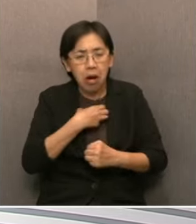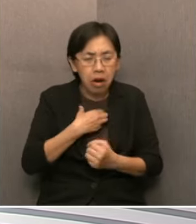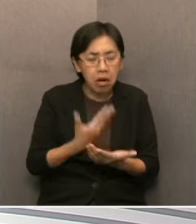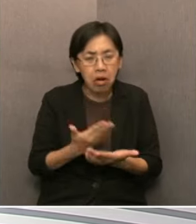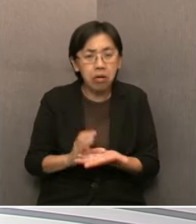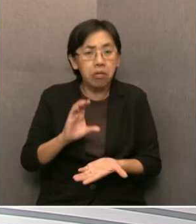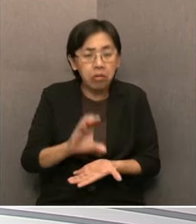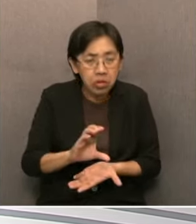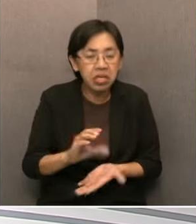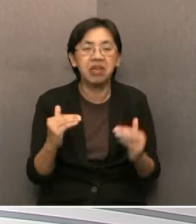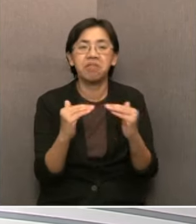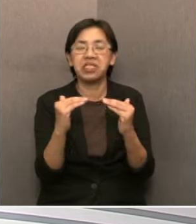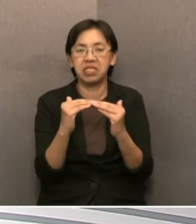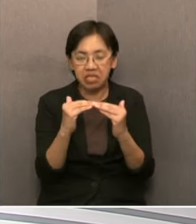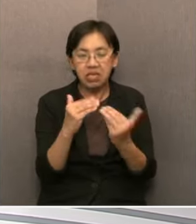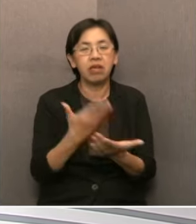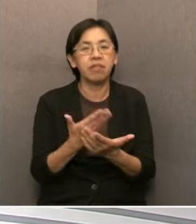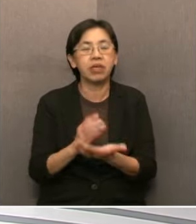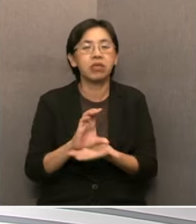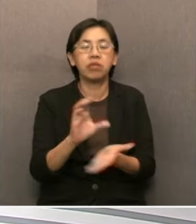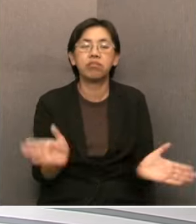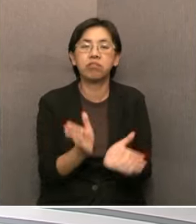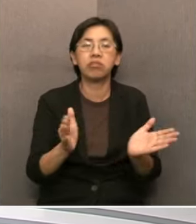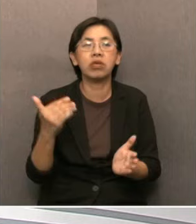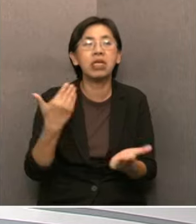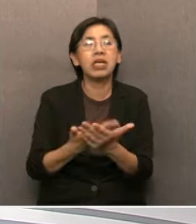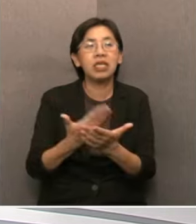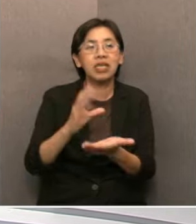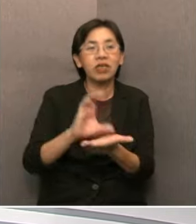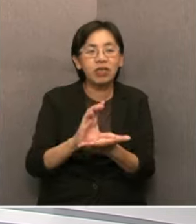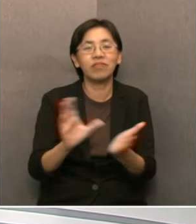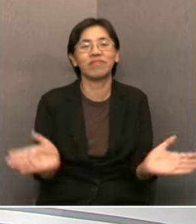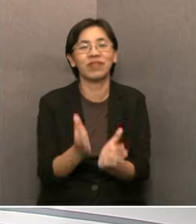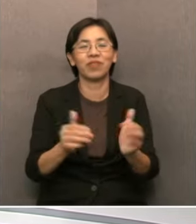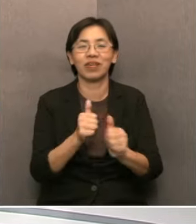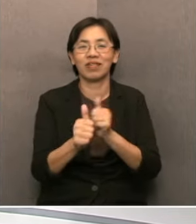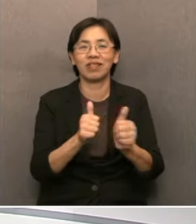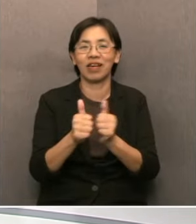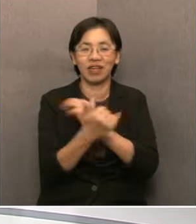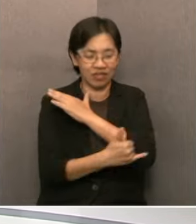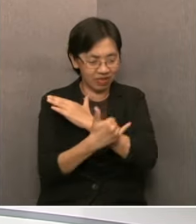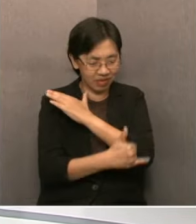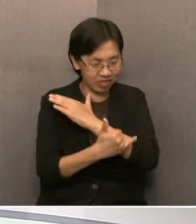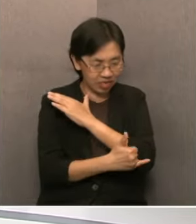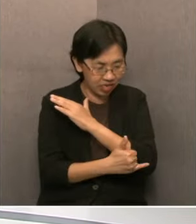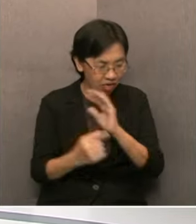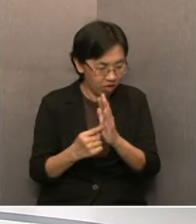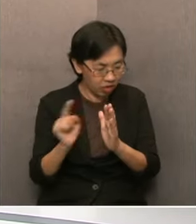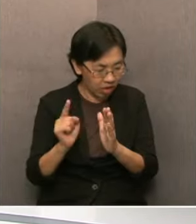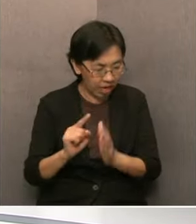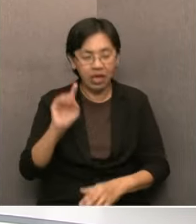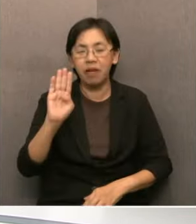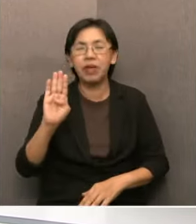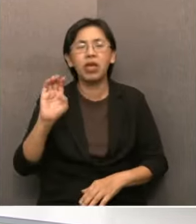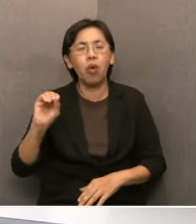จะขอรับสิธิประโชน์แล้วกเงินสนับสนุนได้จากกองทุเพิมขิดความสามารถในกเข็นขั้นของประเทศภายใ้ BOI